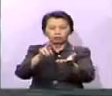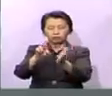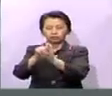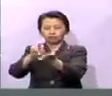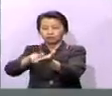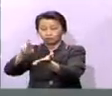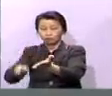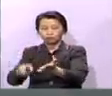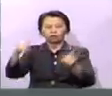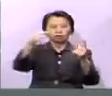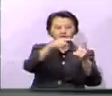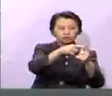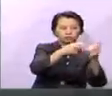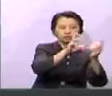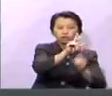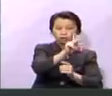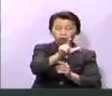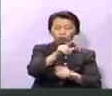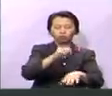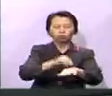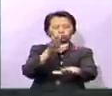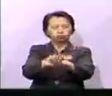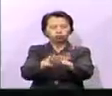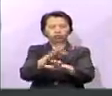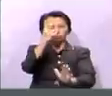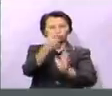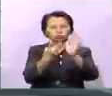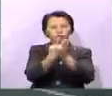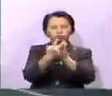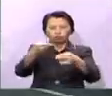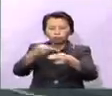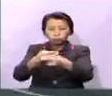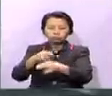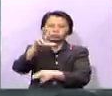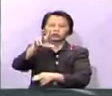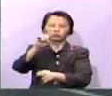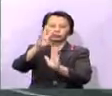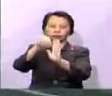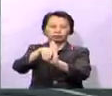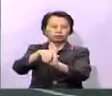Pusat Bandar Raya Kuala Lumpur pada waktu puncak dari 2 jam kepada 30 minit.